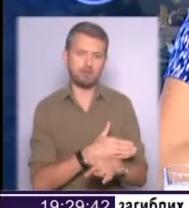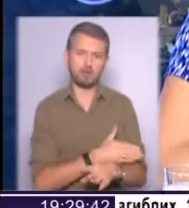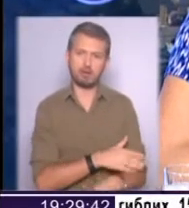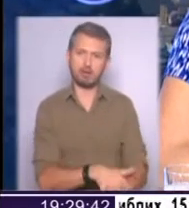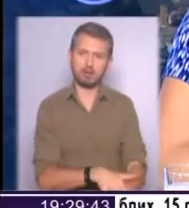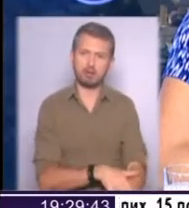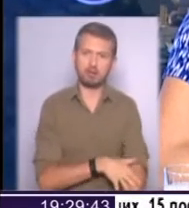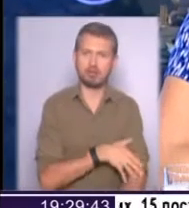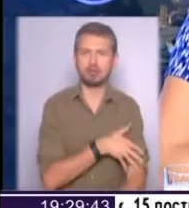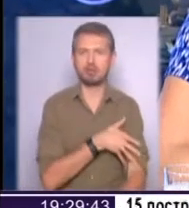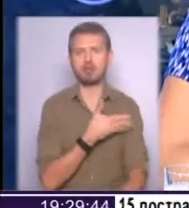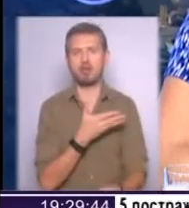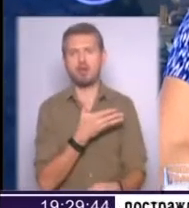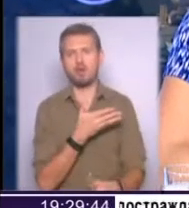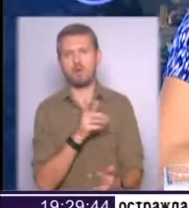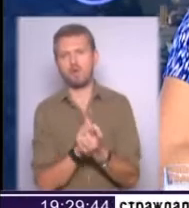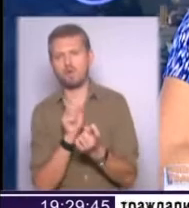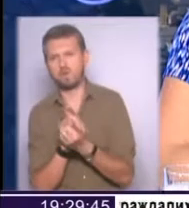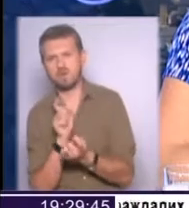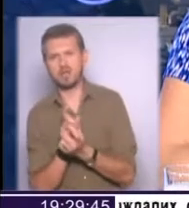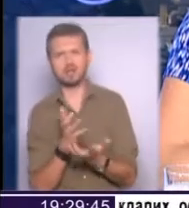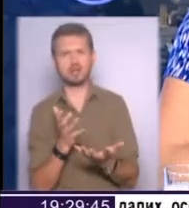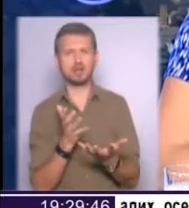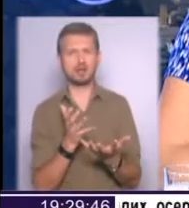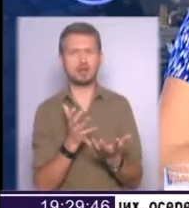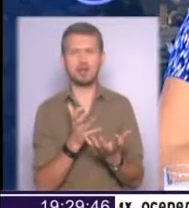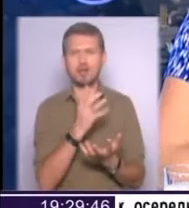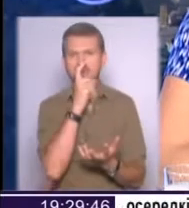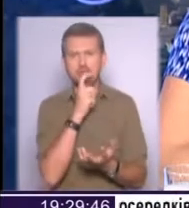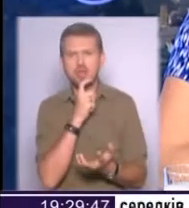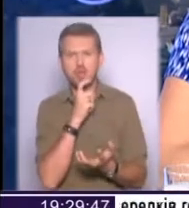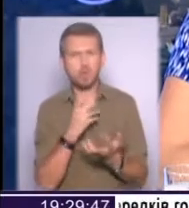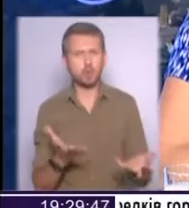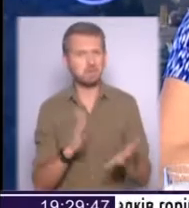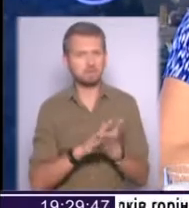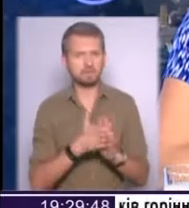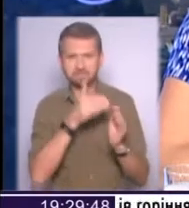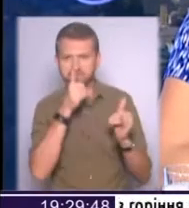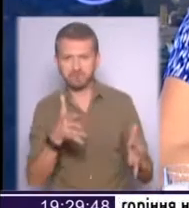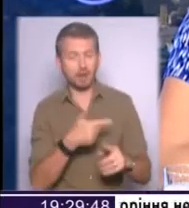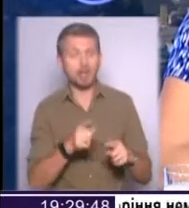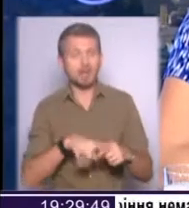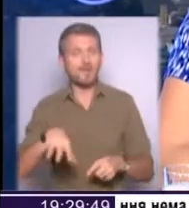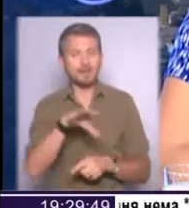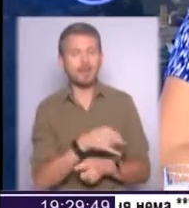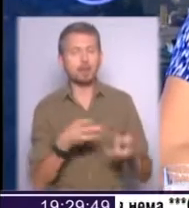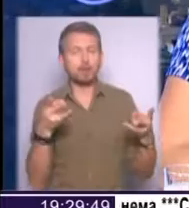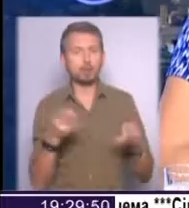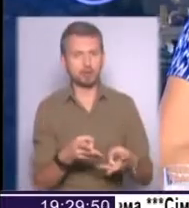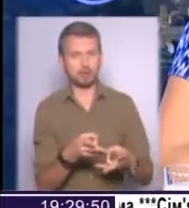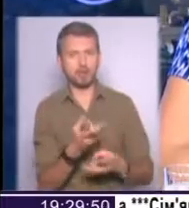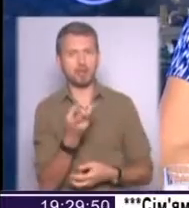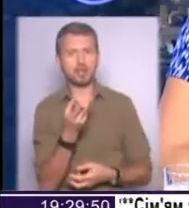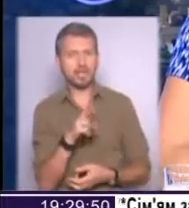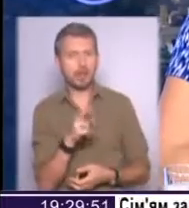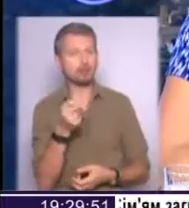відбуваються через конфлікти, відбуваються через непорозуміння, але це все є необхідним елементом